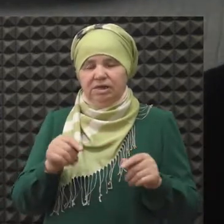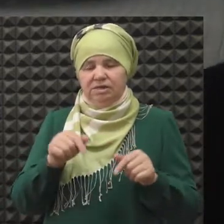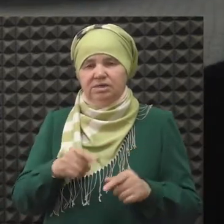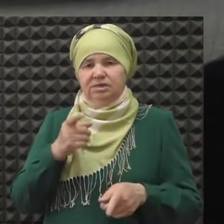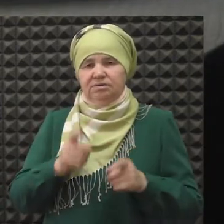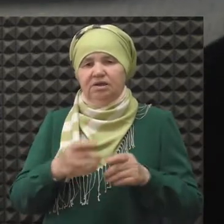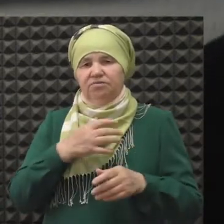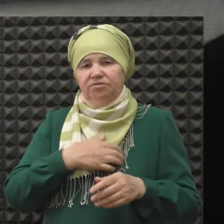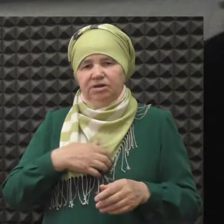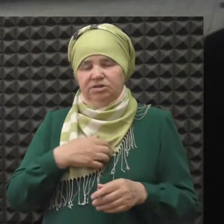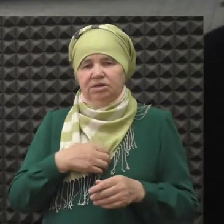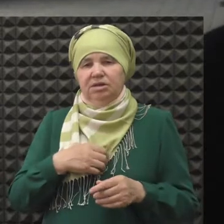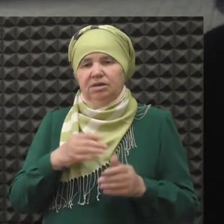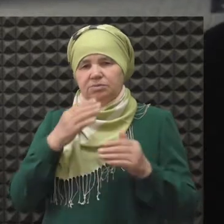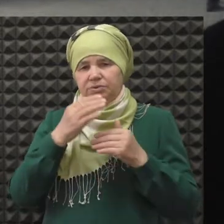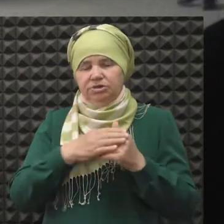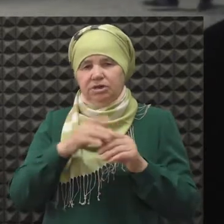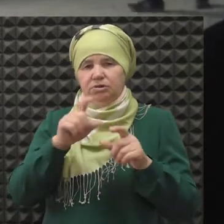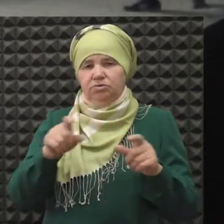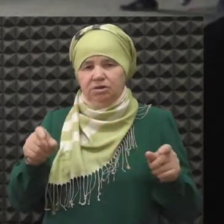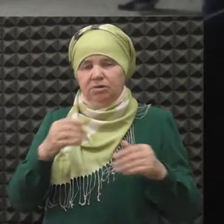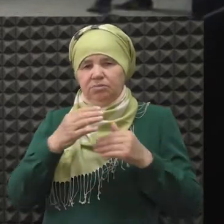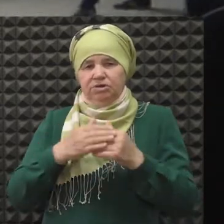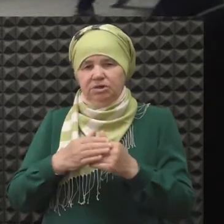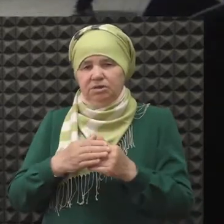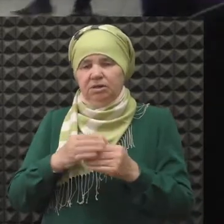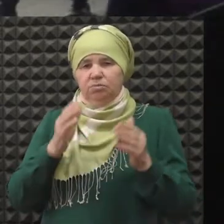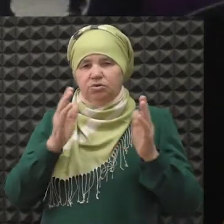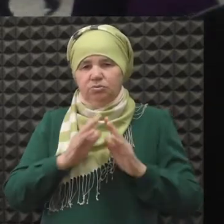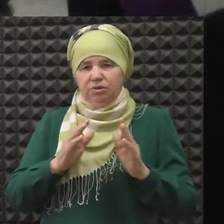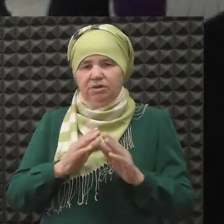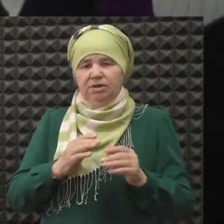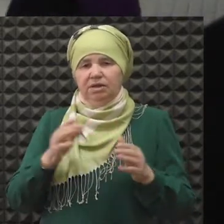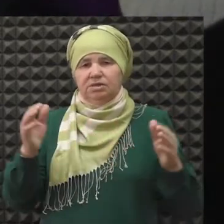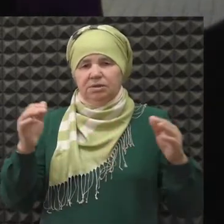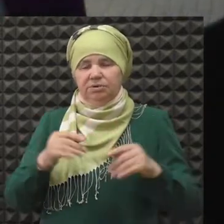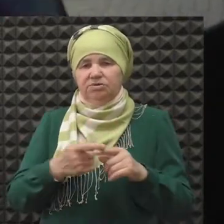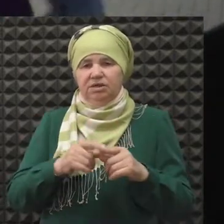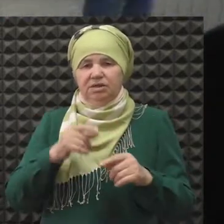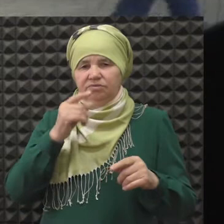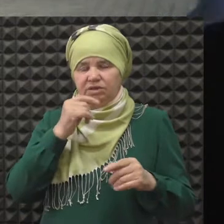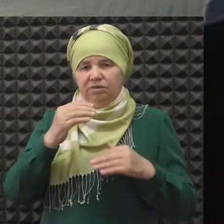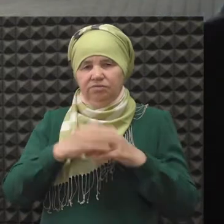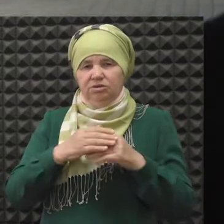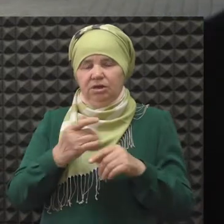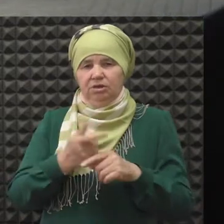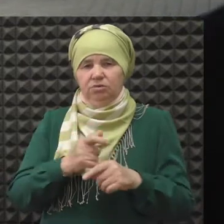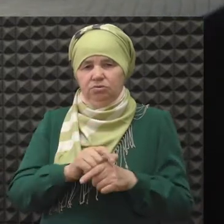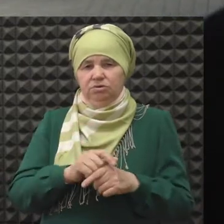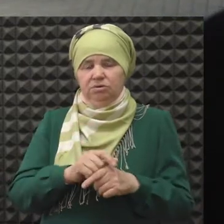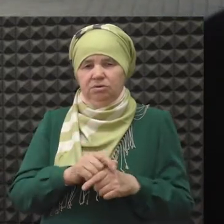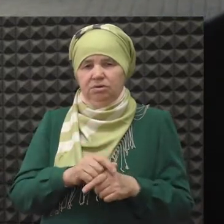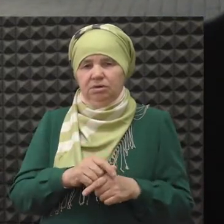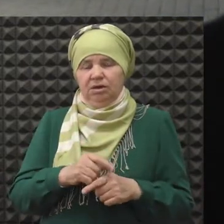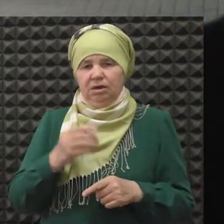Действительно, очень важно сближать народ, сближать мусульман, собравшись на ифтар вечером. Это очень...